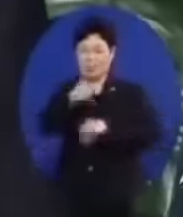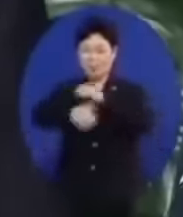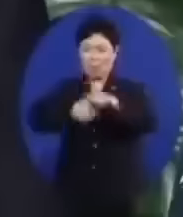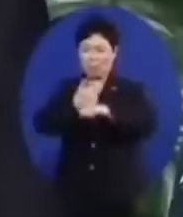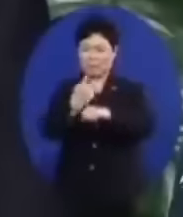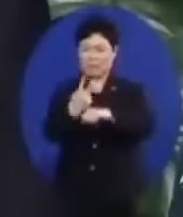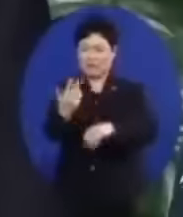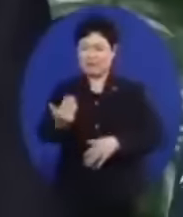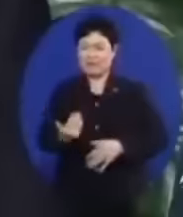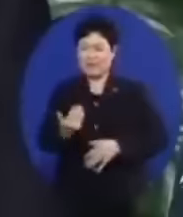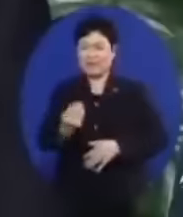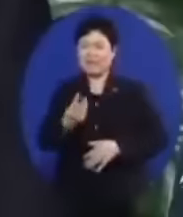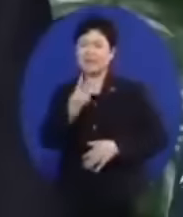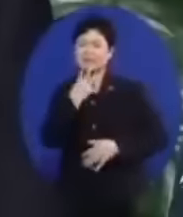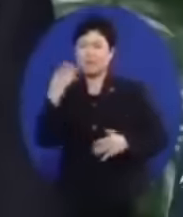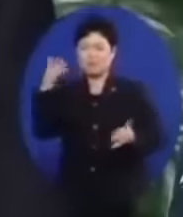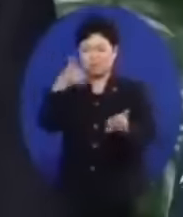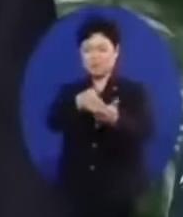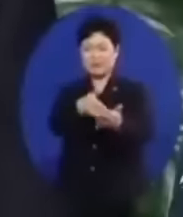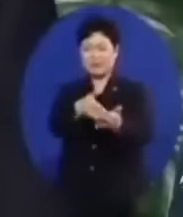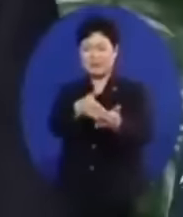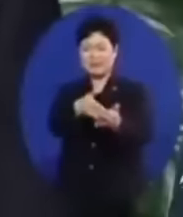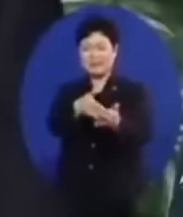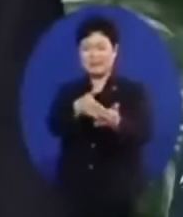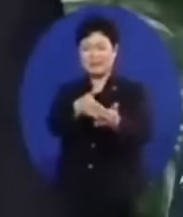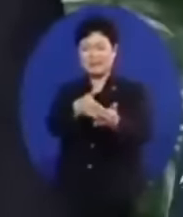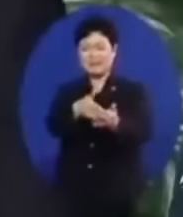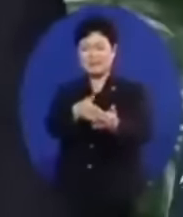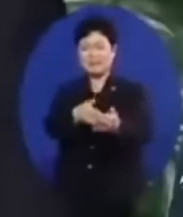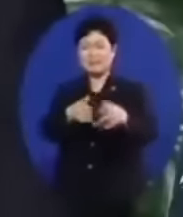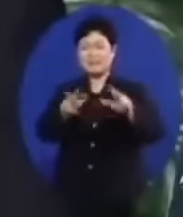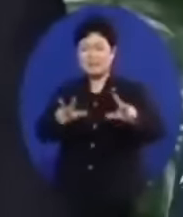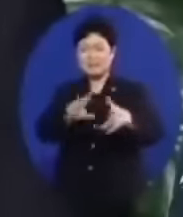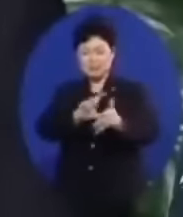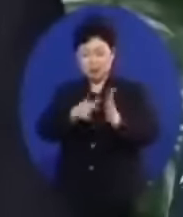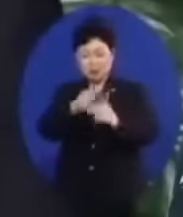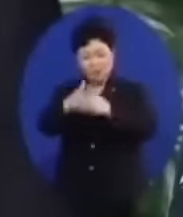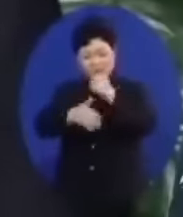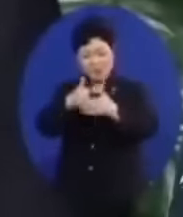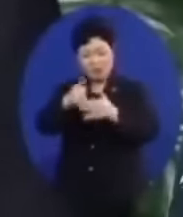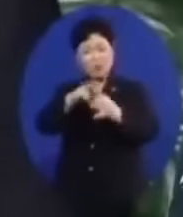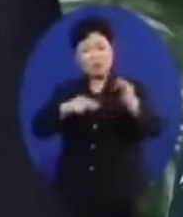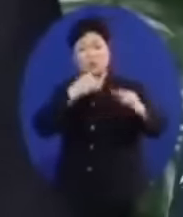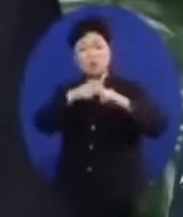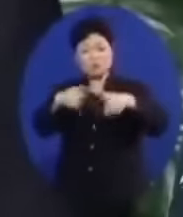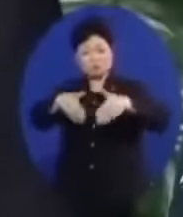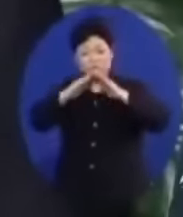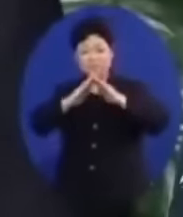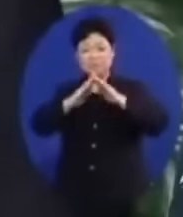52년 전에 올라와가지고서 이 정도 하나님이 축복해 주었으면 됐지 않느냐.